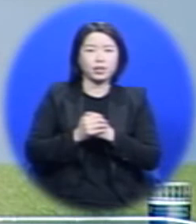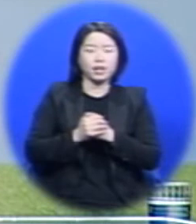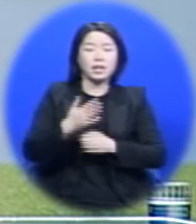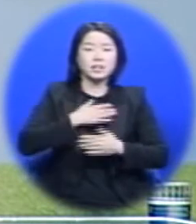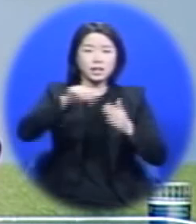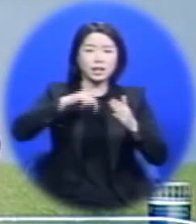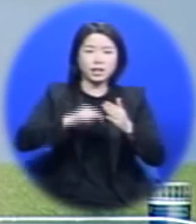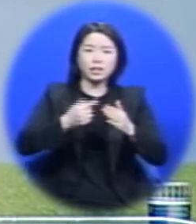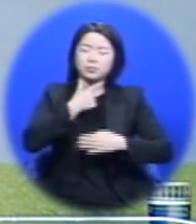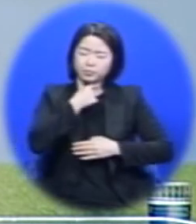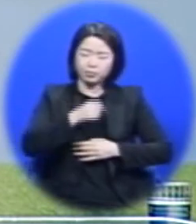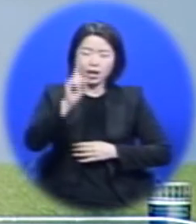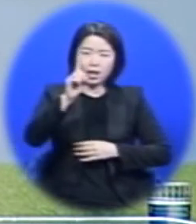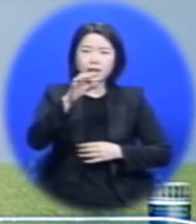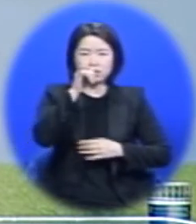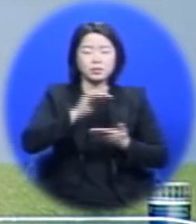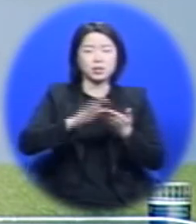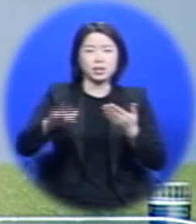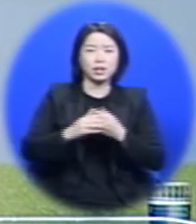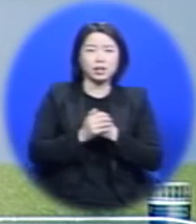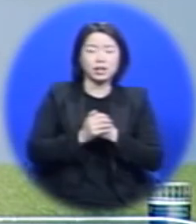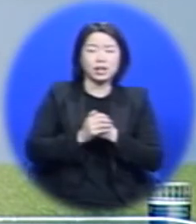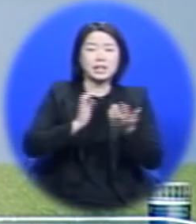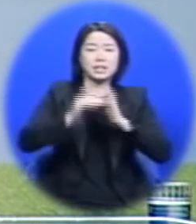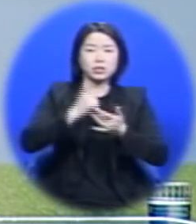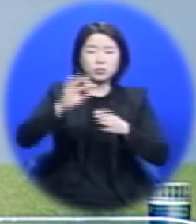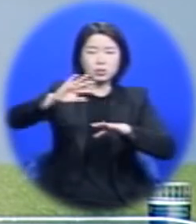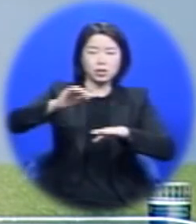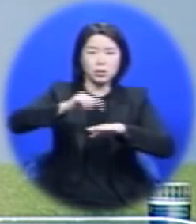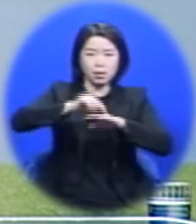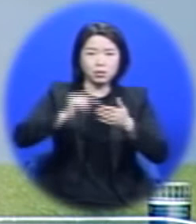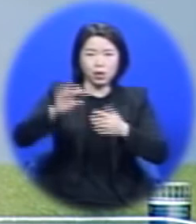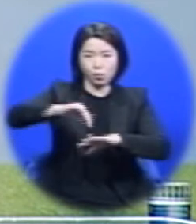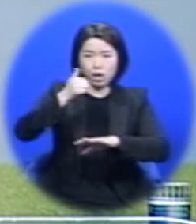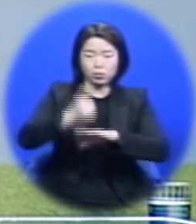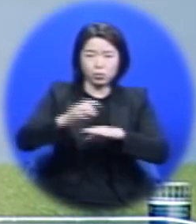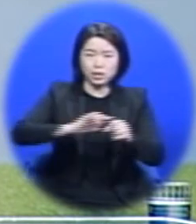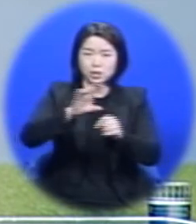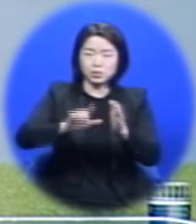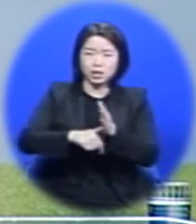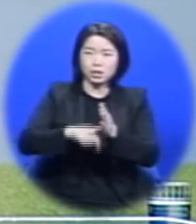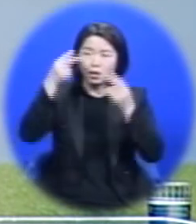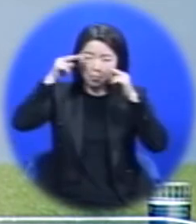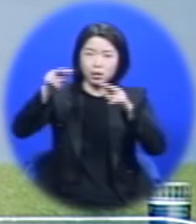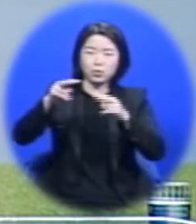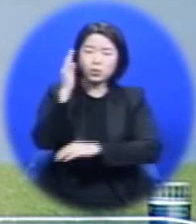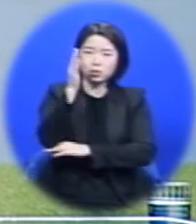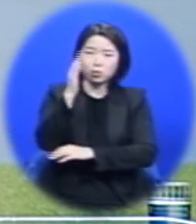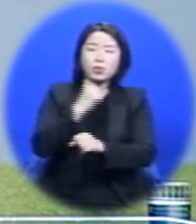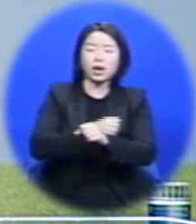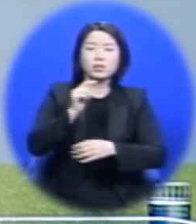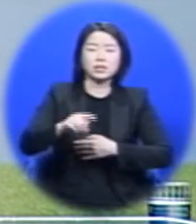제 안의 갈망은 하나였어요. 예수님을 마음의 왕으로 모시고 24시간 주님을 바라보라고 제가 이렇게 설교하는 것이